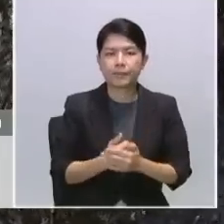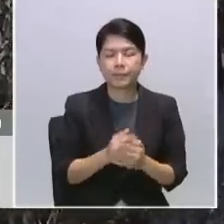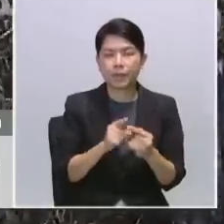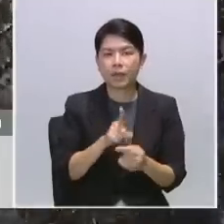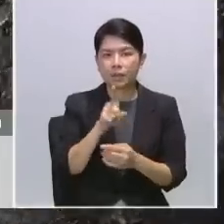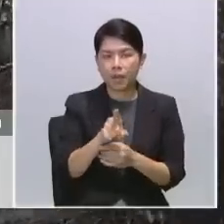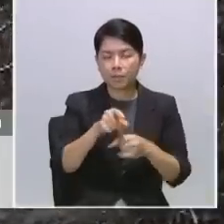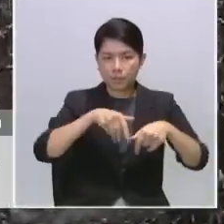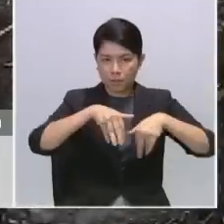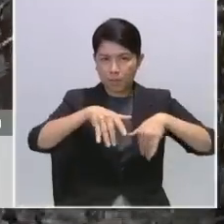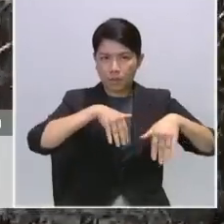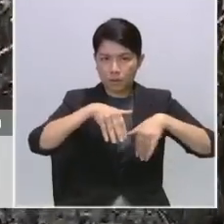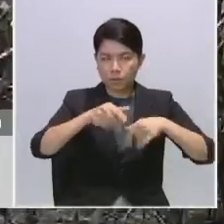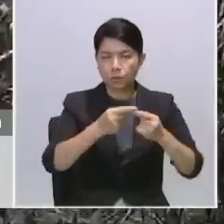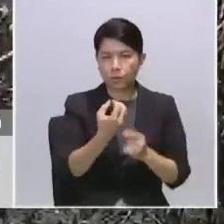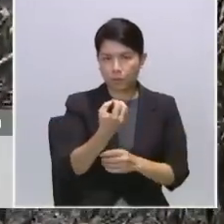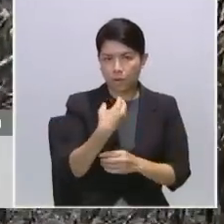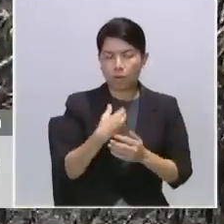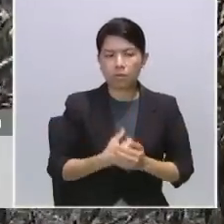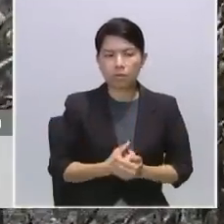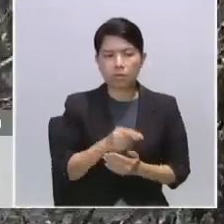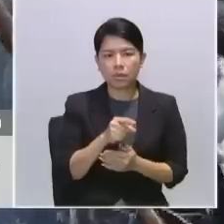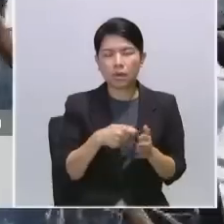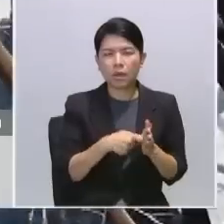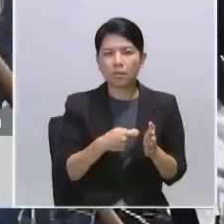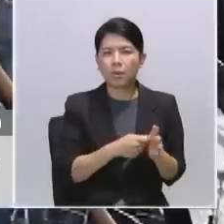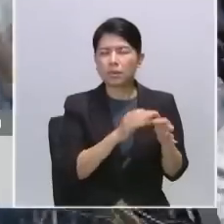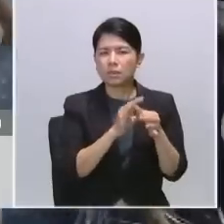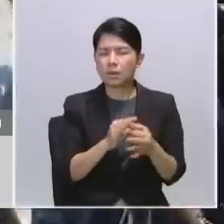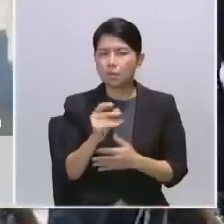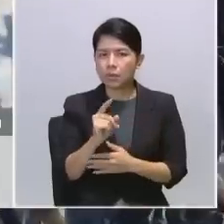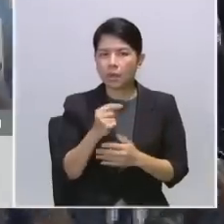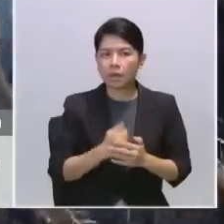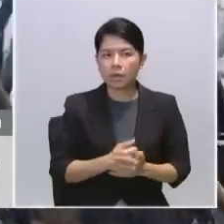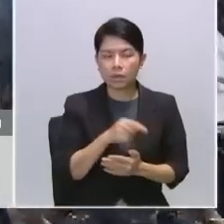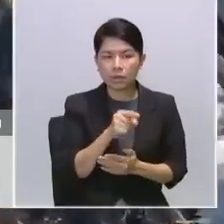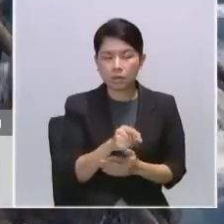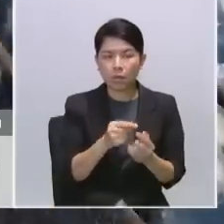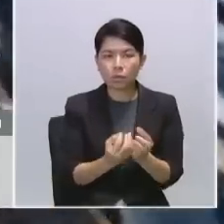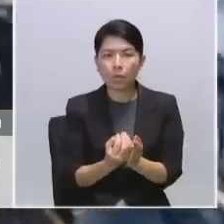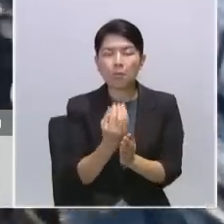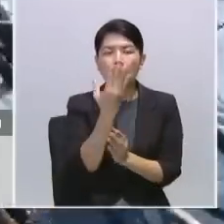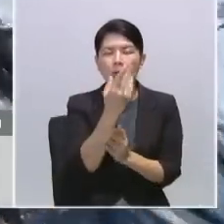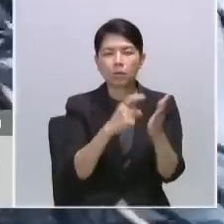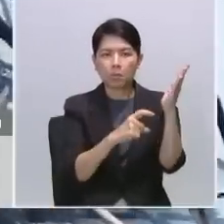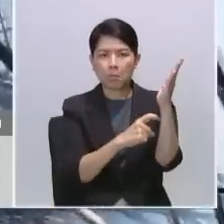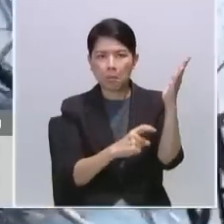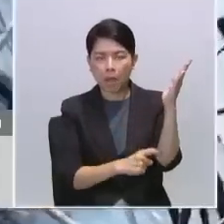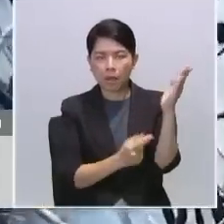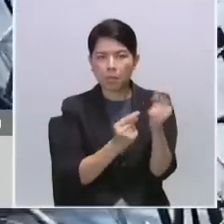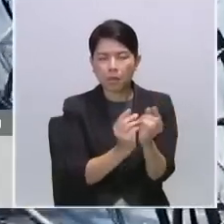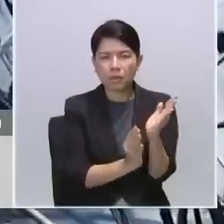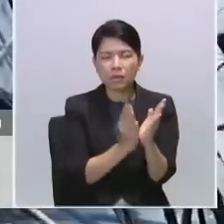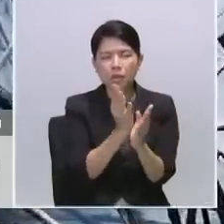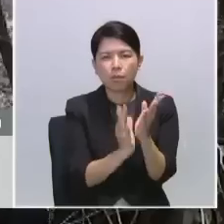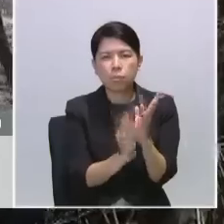การสอบถามชาวบ้านที่เห็นเหตุการณ์เขาเล่าแบบนี้ค่ะว่าสาเหตุเกิดจากต้นไผ่มันเสียดสีกันค่ะจนเกิดความร้อนทำให้ไฟ